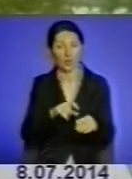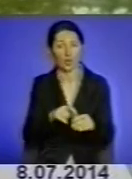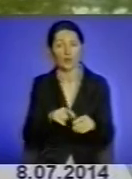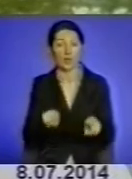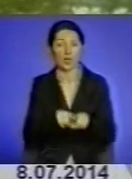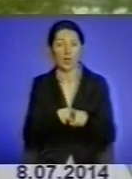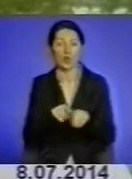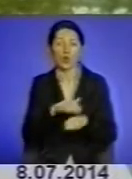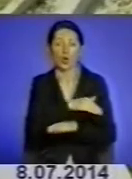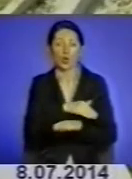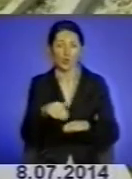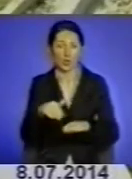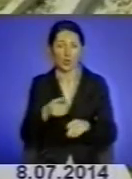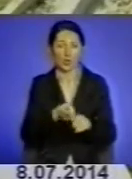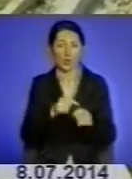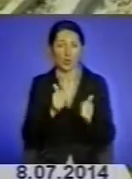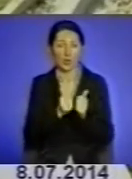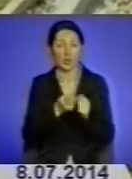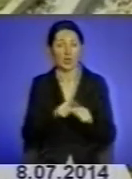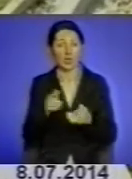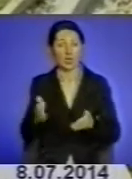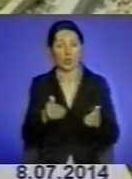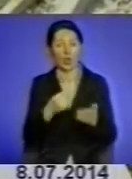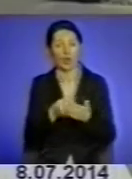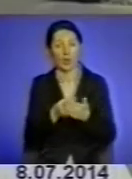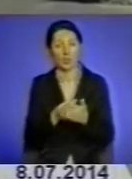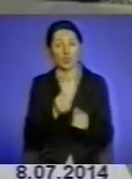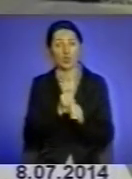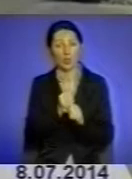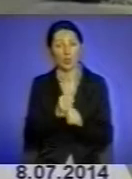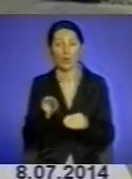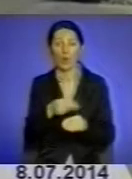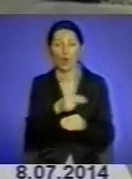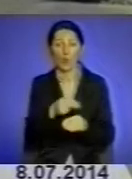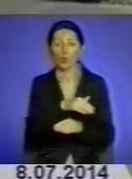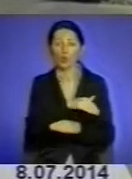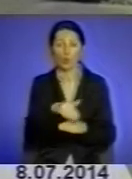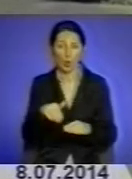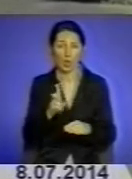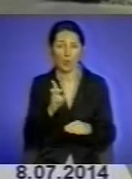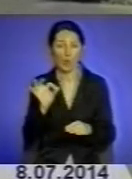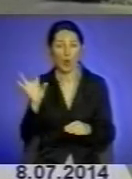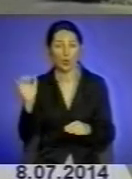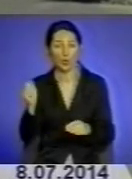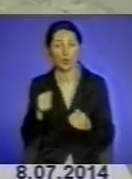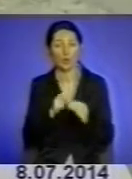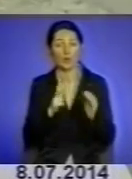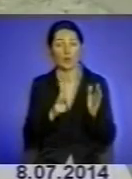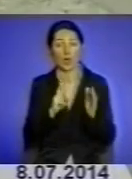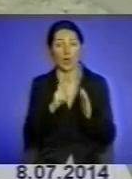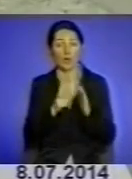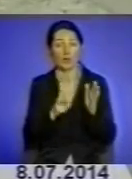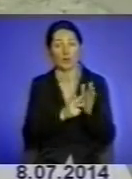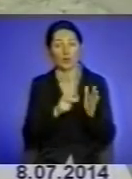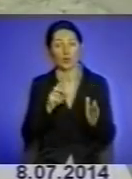які пролягають до цієї дороги. Вартість робіт по ремонту тротуарів, бордюрів в межах до 800 тисяч гривень. Вартість капітального